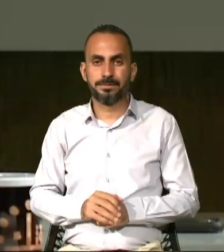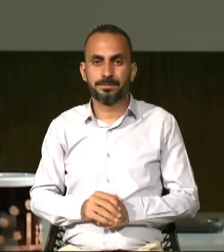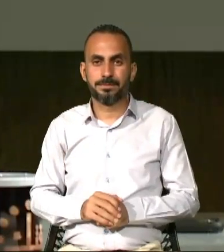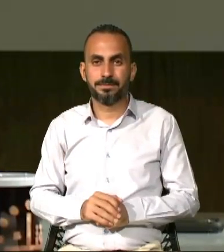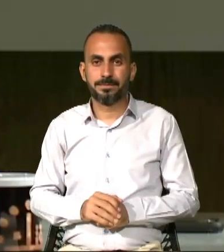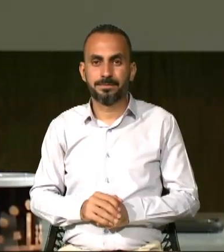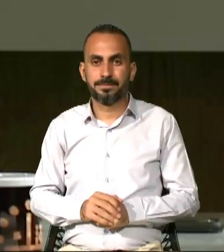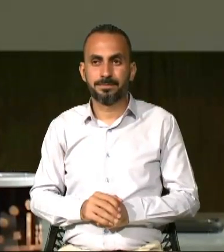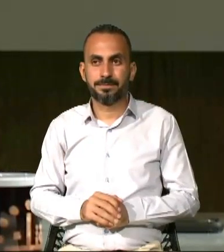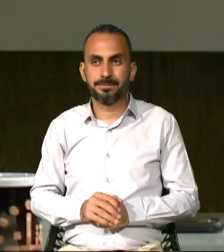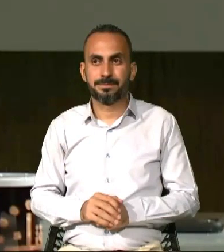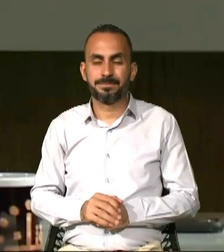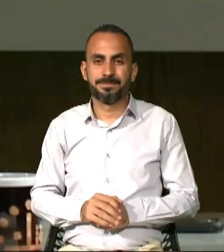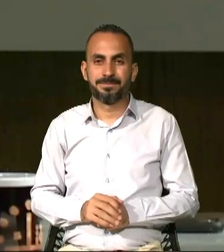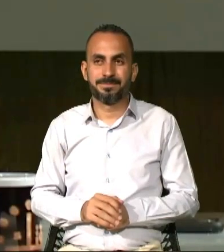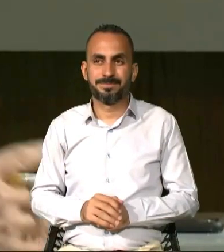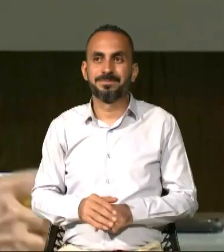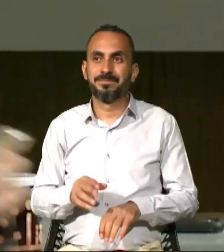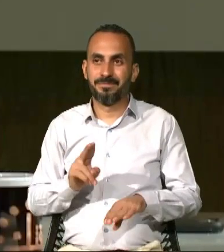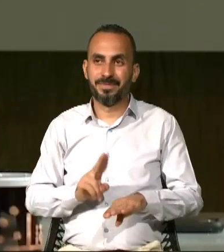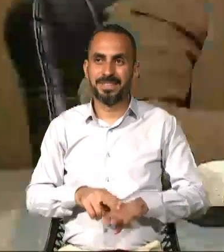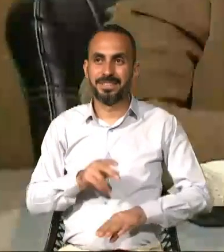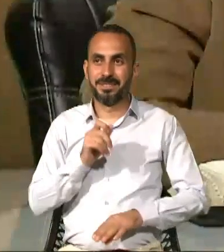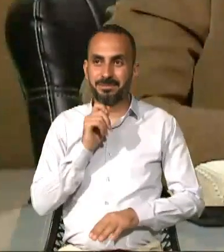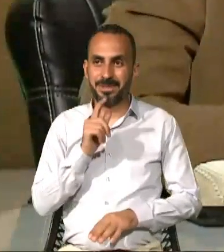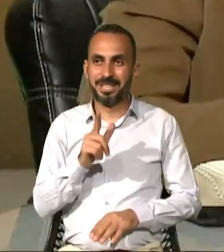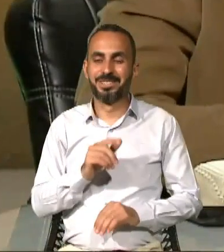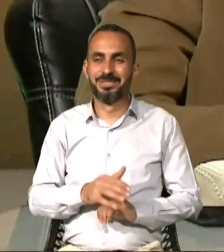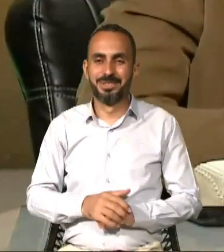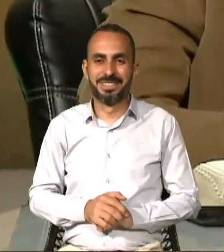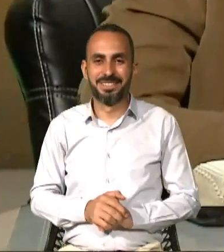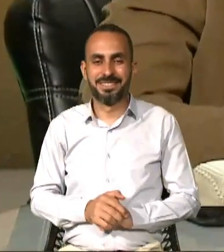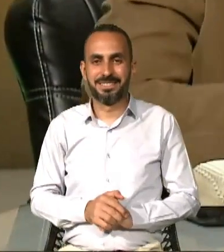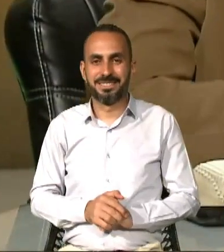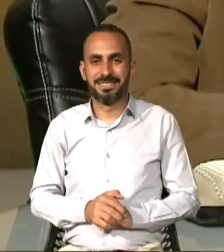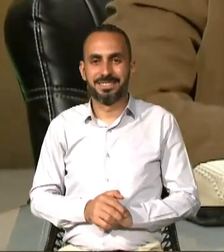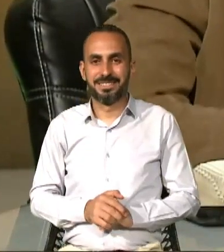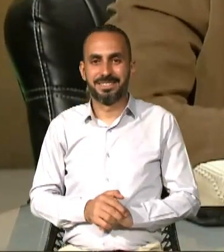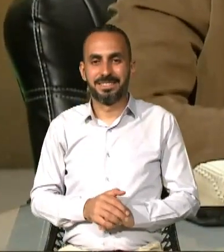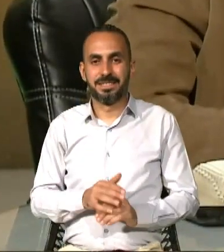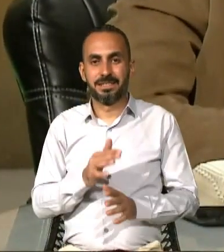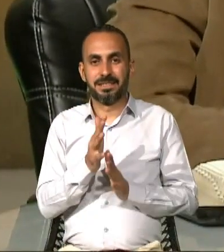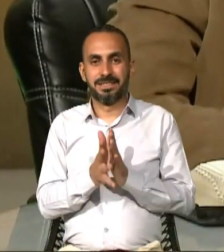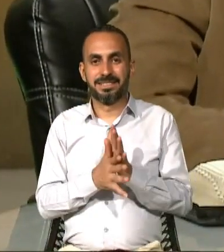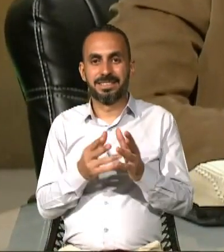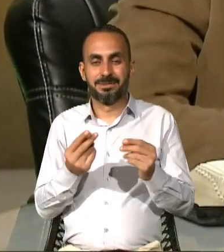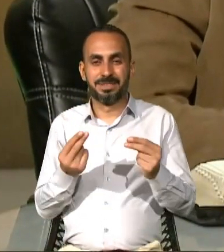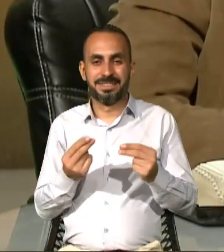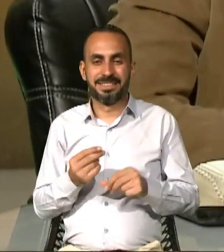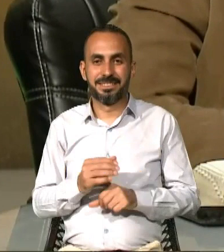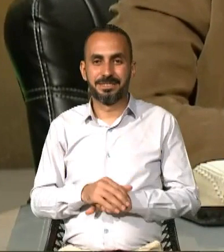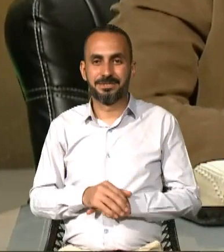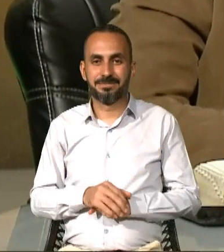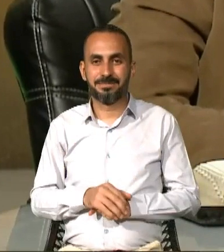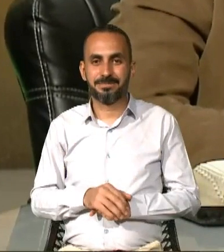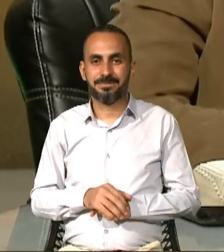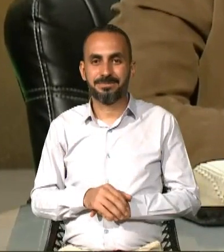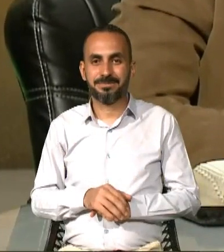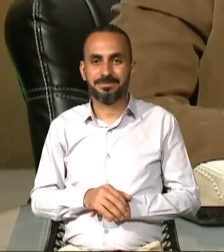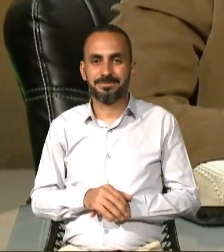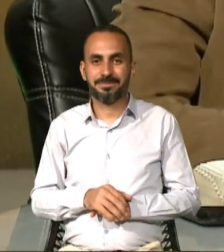لها دي. حاضر. بس انا خايف نجري من اللقاء 21. كلام كتير. اي كلام فعلا كتير قوي، الوقت ممكن يجري مننا، دي